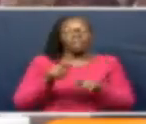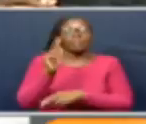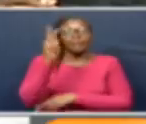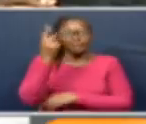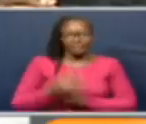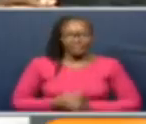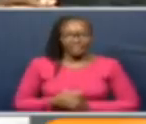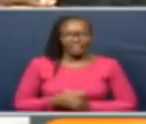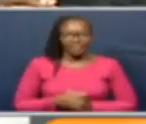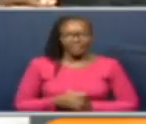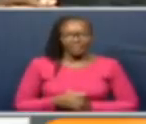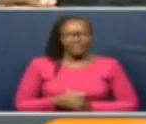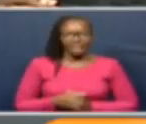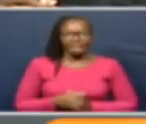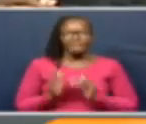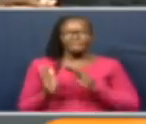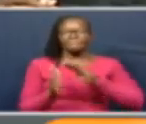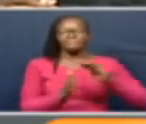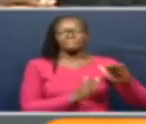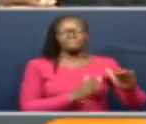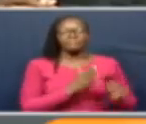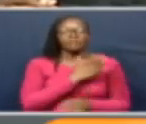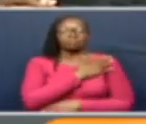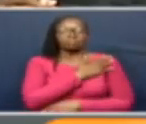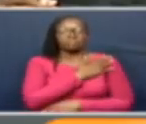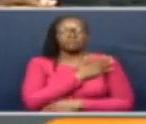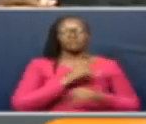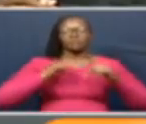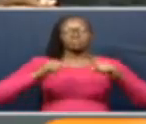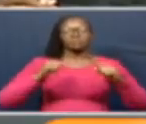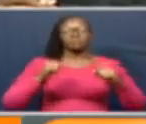Viongozi wa NASA wamepuzilia mbali madai ya kuwepo kwa nyufa.